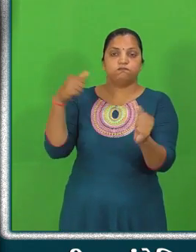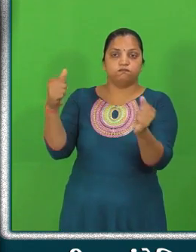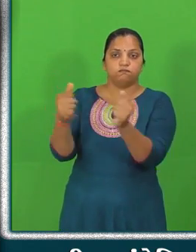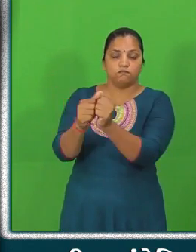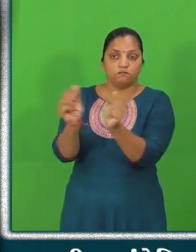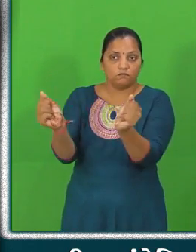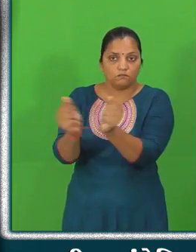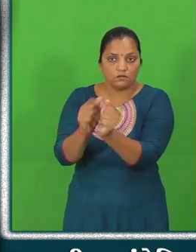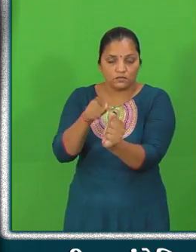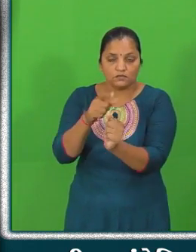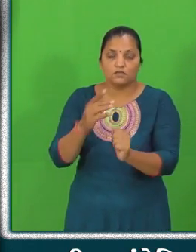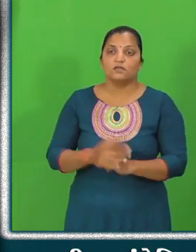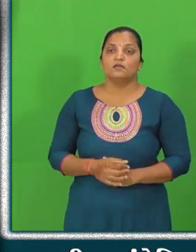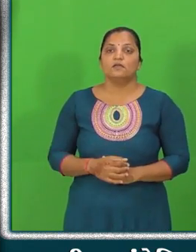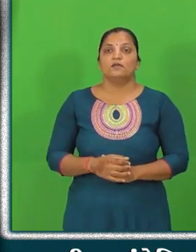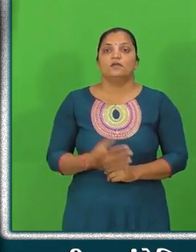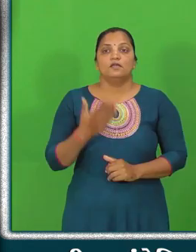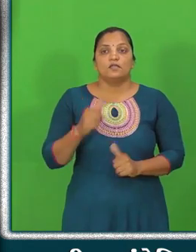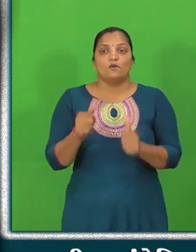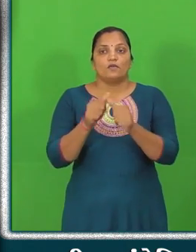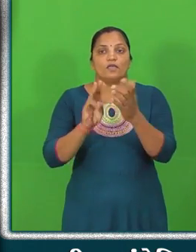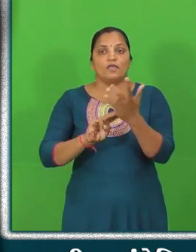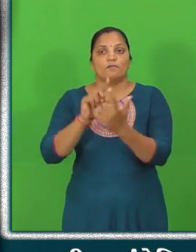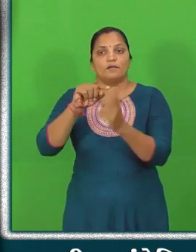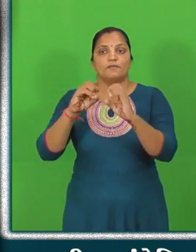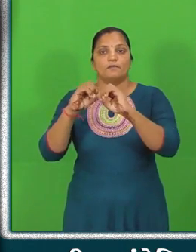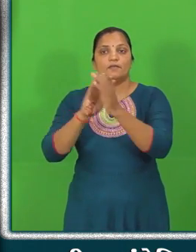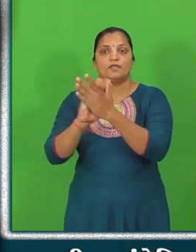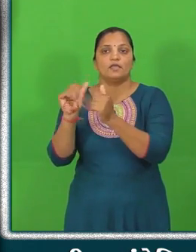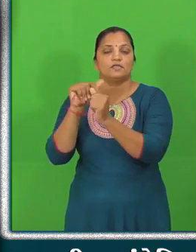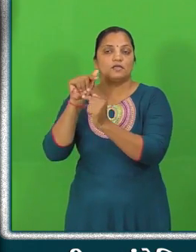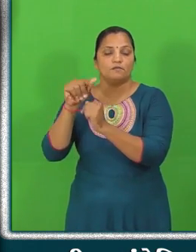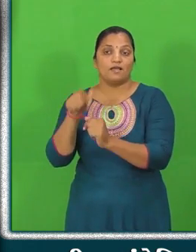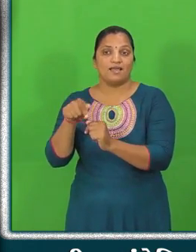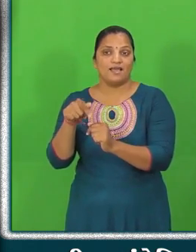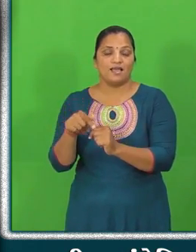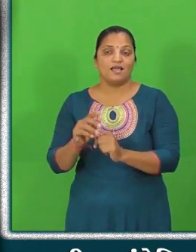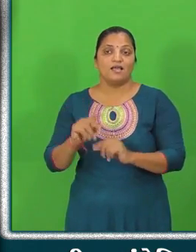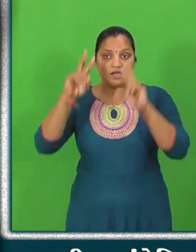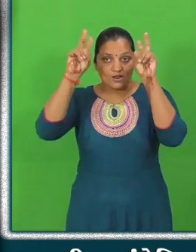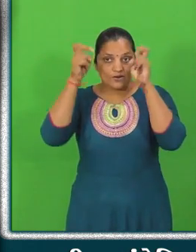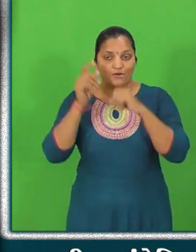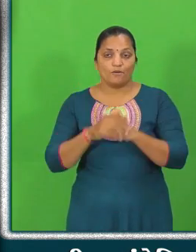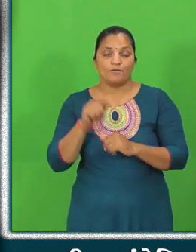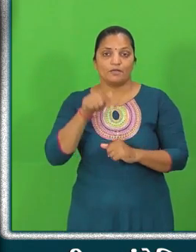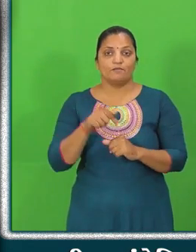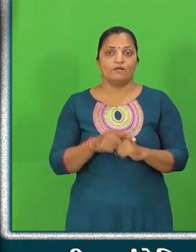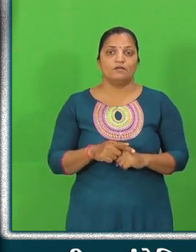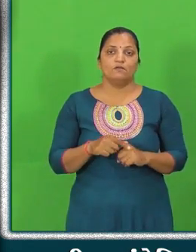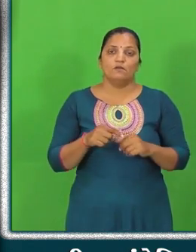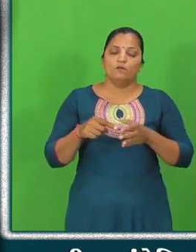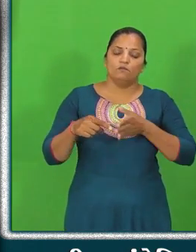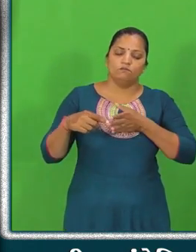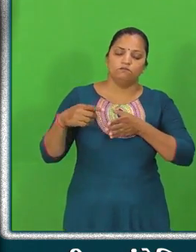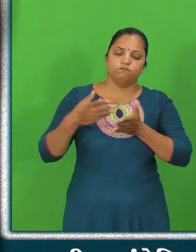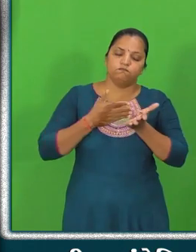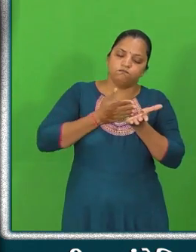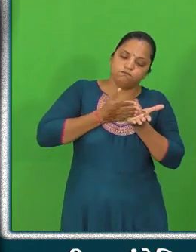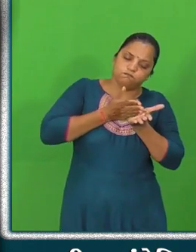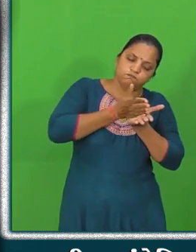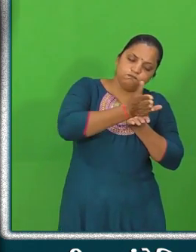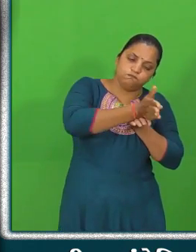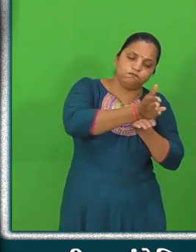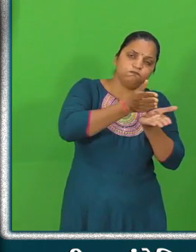રચાશે। હવે આ કિસ્સામાં તમે જુઓ અમિતભાઈ, ખાસ જોજો તમે, આ કિસ્સામાં આ કિરણને હું અનંત અંતર સુધી આમ લંબાઈ